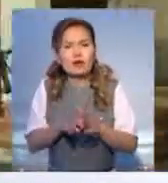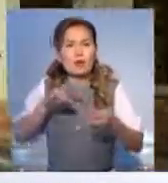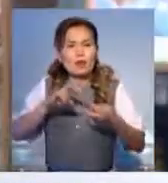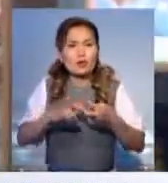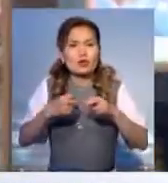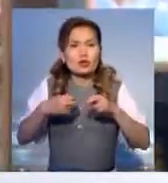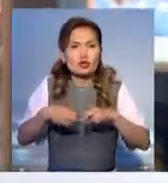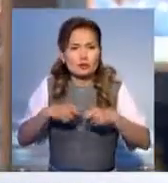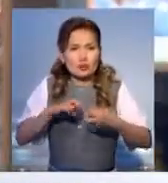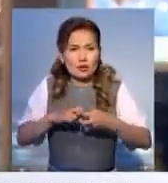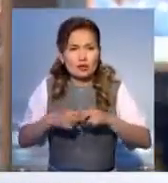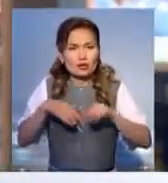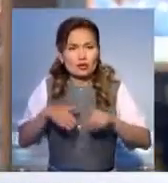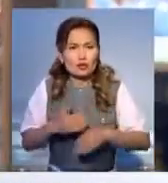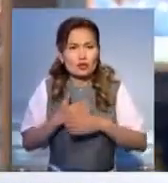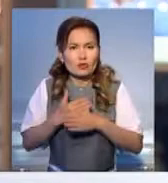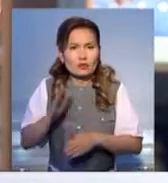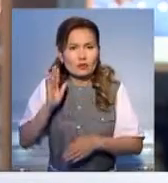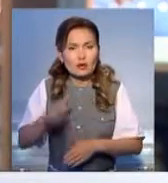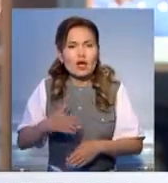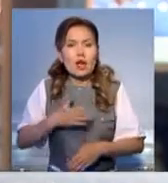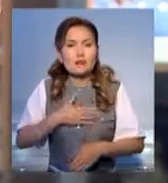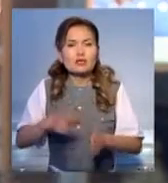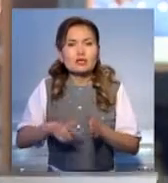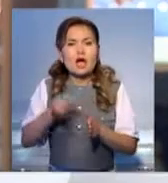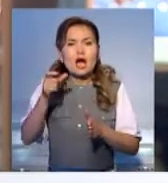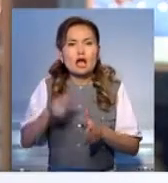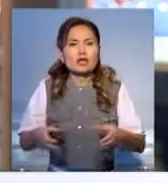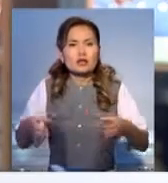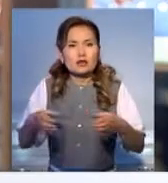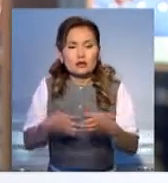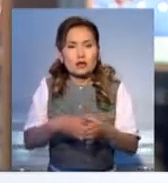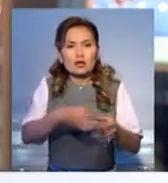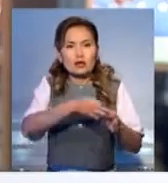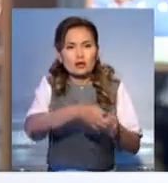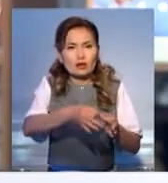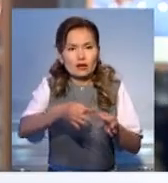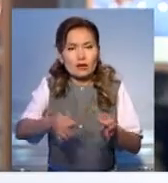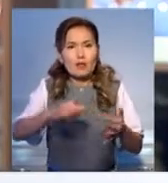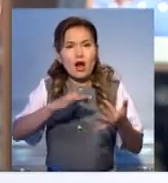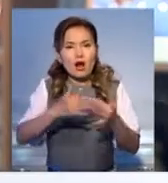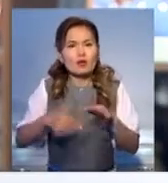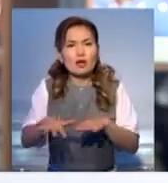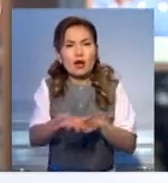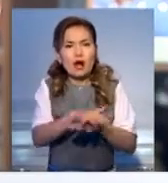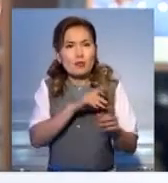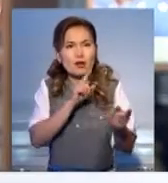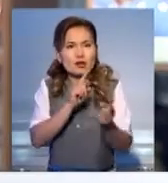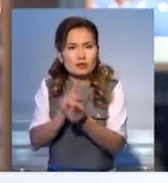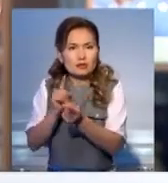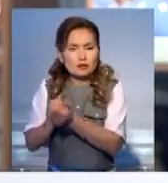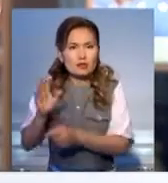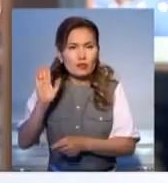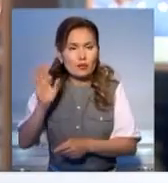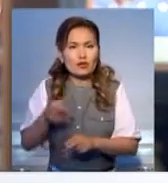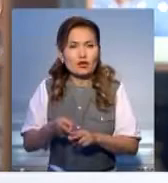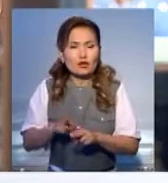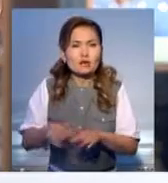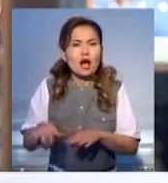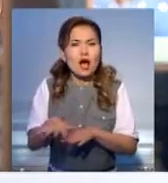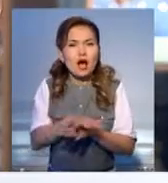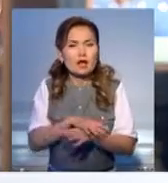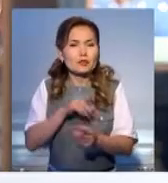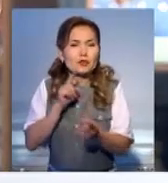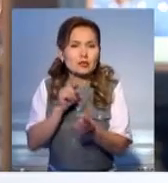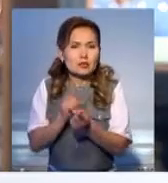тыңдайды. Бірден өңірлерге кетіп бара жатырмыз, мен өзім де өңірге кетіп бара жатырмын. Кездесулер күтіп отырған адамдар бар, сол өңірлер